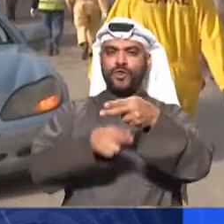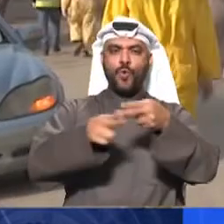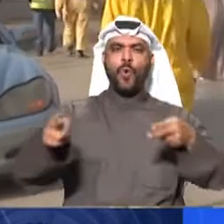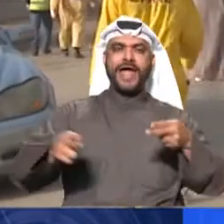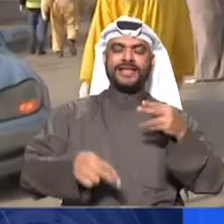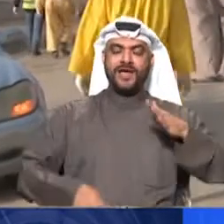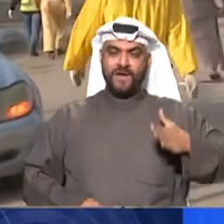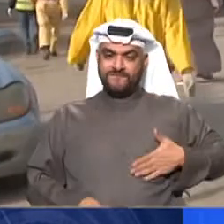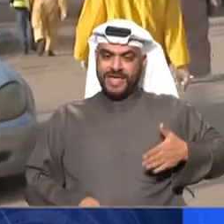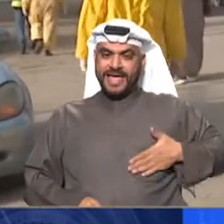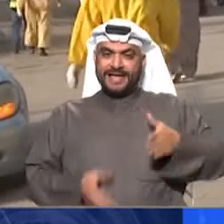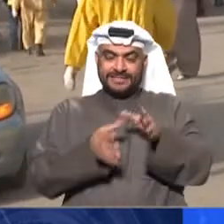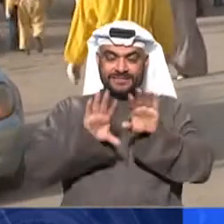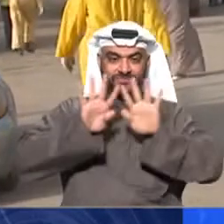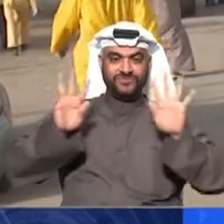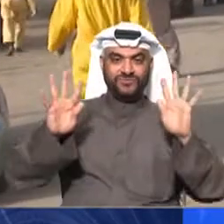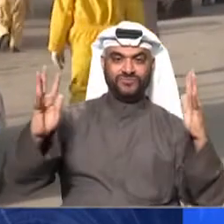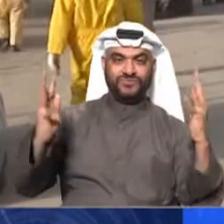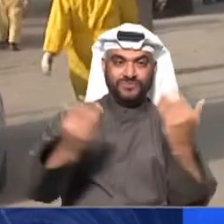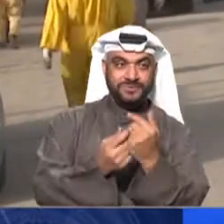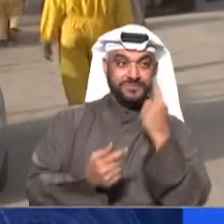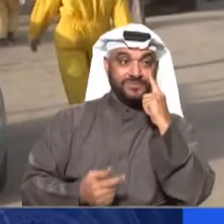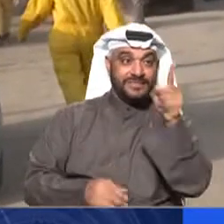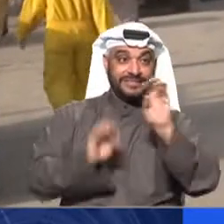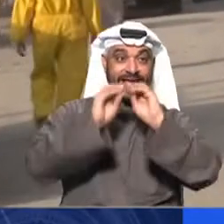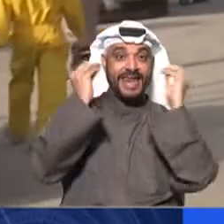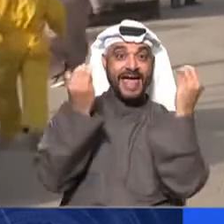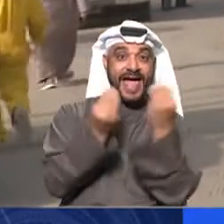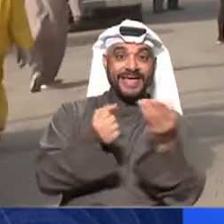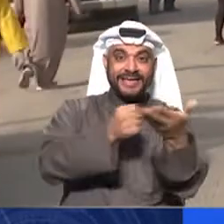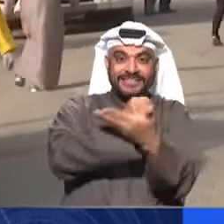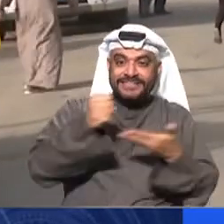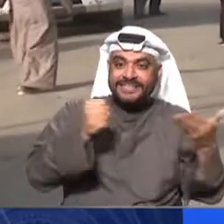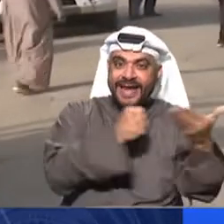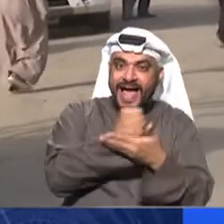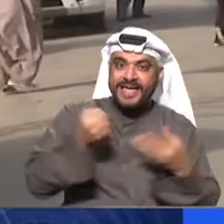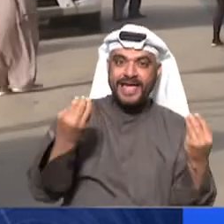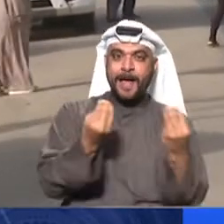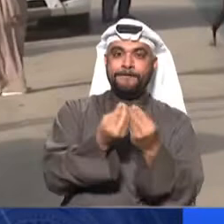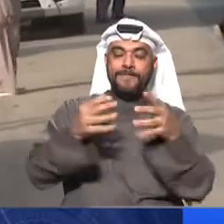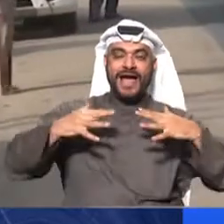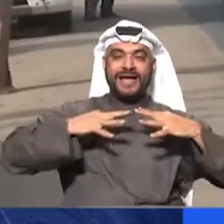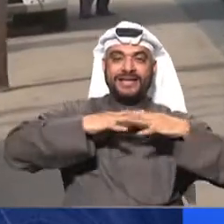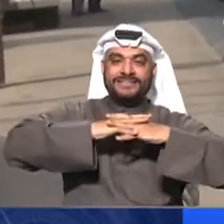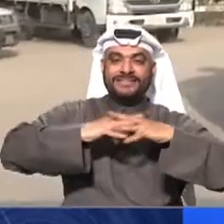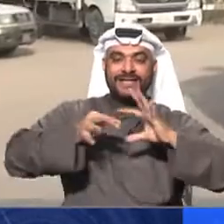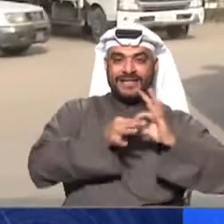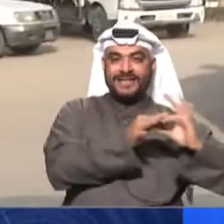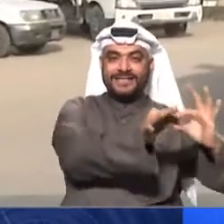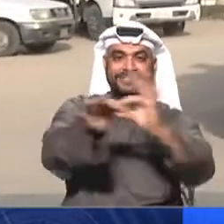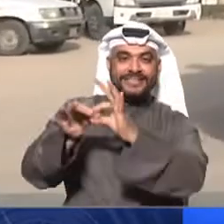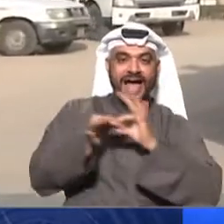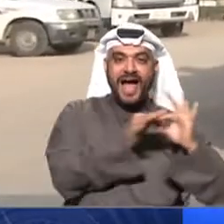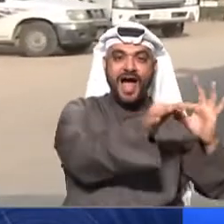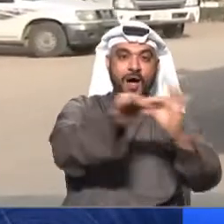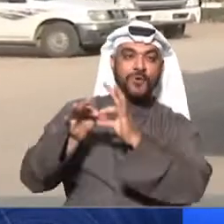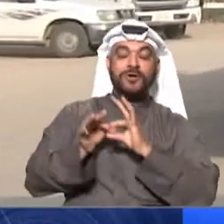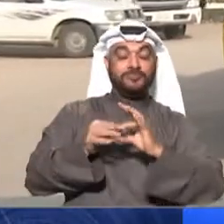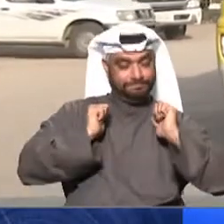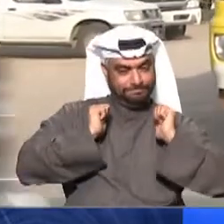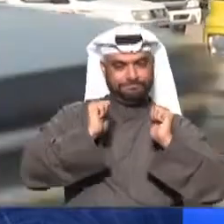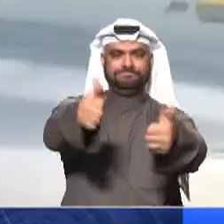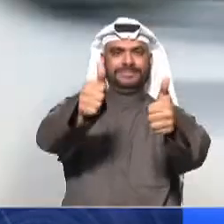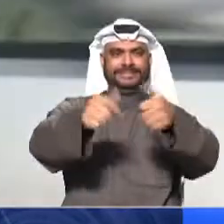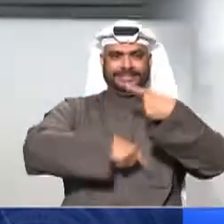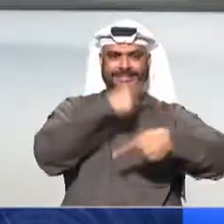الجواخير. الهيئة العامة للزراعة والثروة السمكية بالتعاون مع الجهات الحكومية المعنية والمجتمع المدني عازمة على الاستثمار